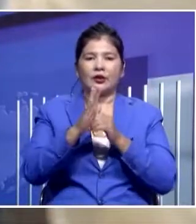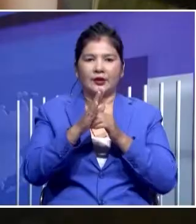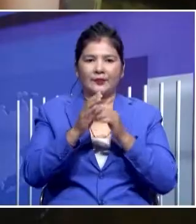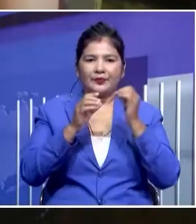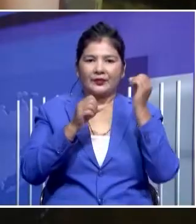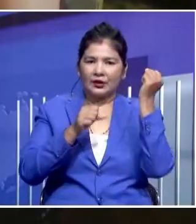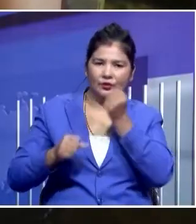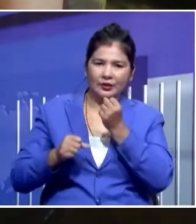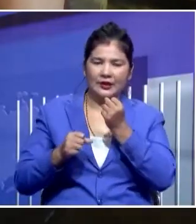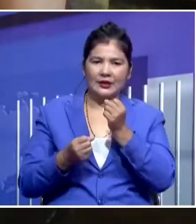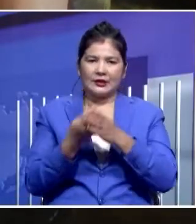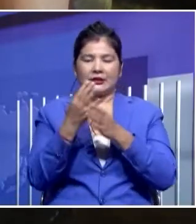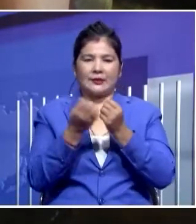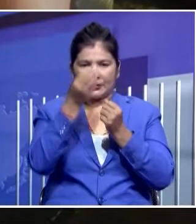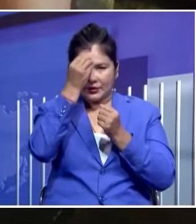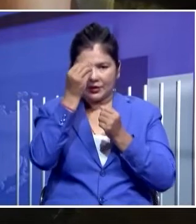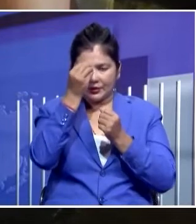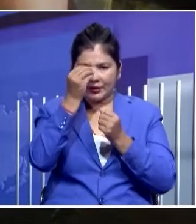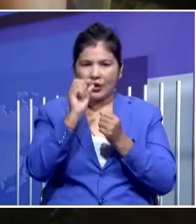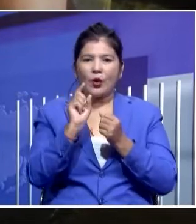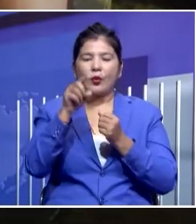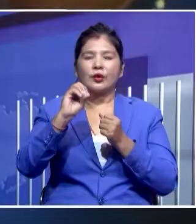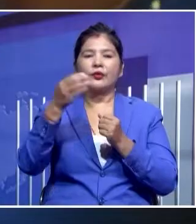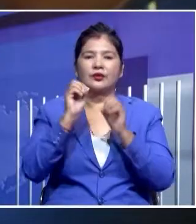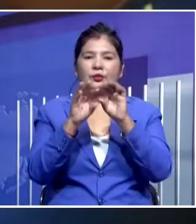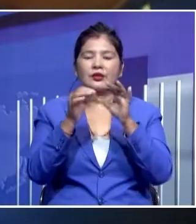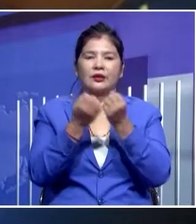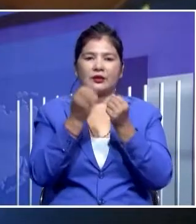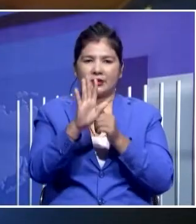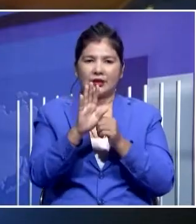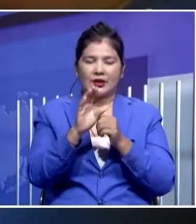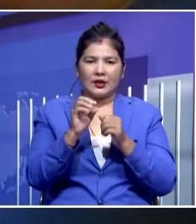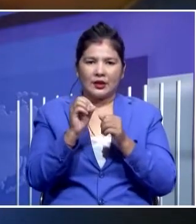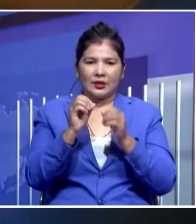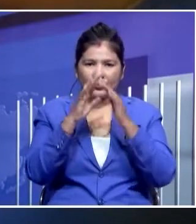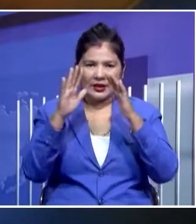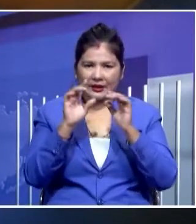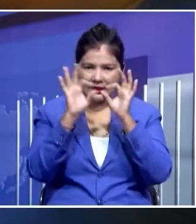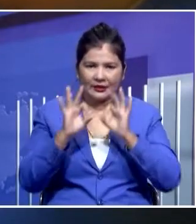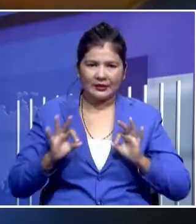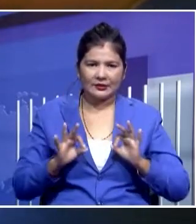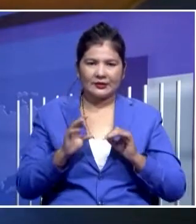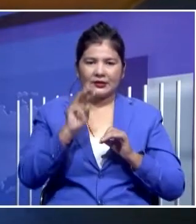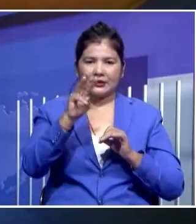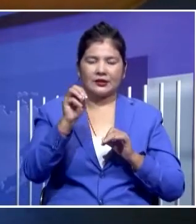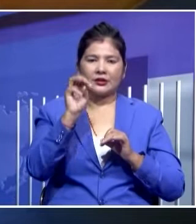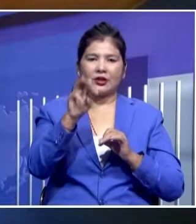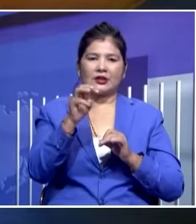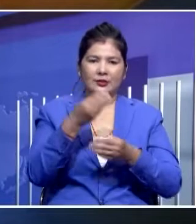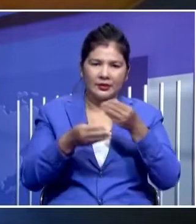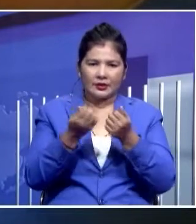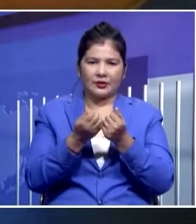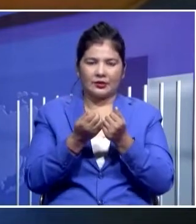मूर्ति स्थापना गरी दशैंको टीकाको भोलिपल्टसम्म पूजाआजा गरिन्छ। मूर्तिको आकार अनुसार प्रतिमूर्ति 30,000 सम्ममा बिक्री गर्ने